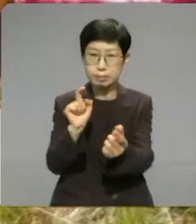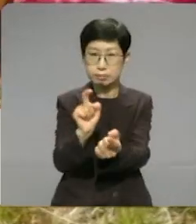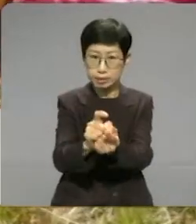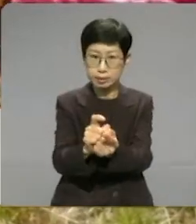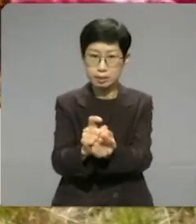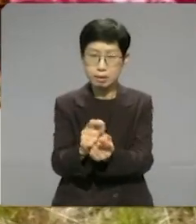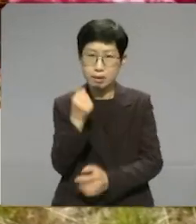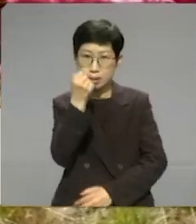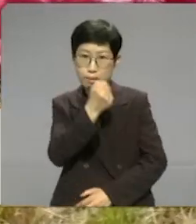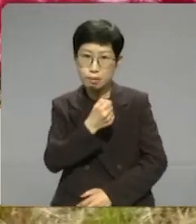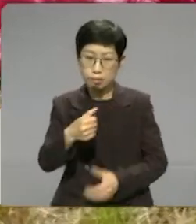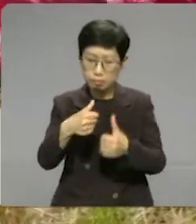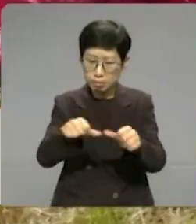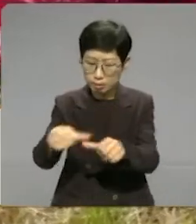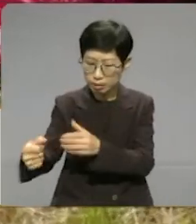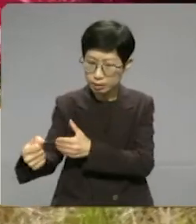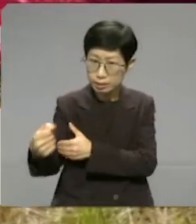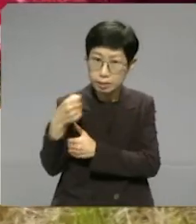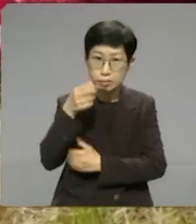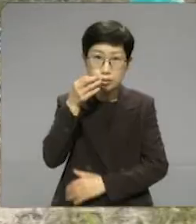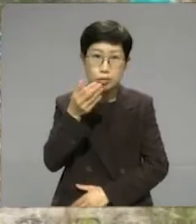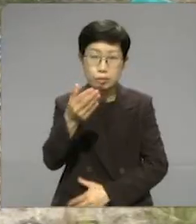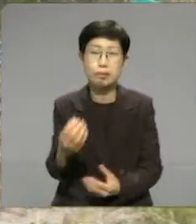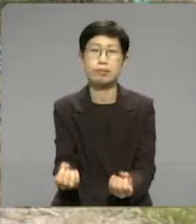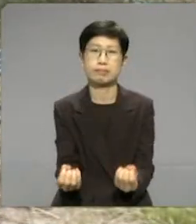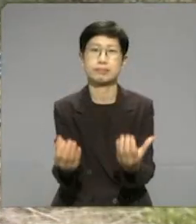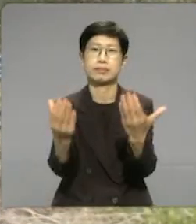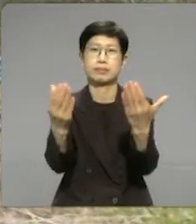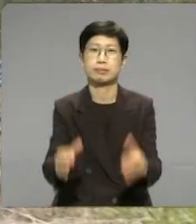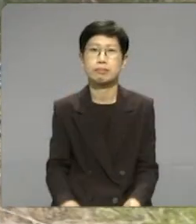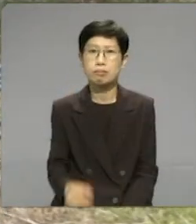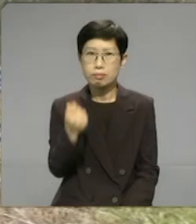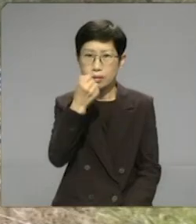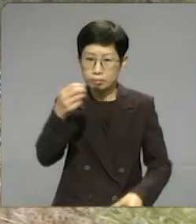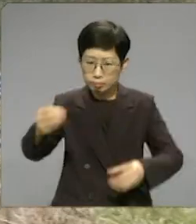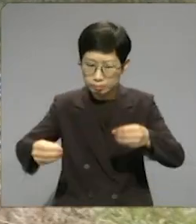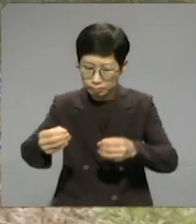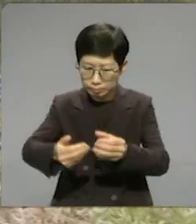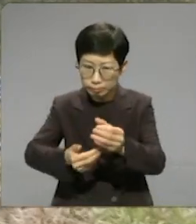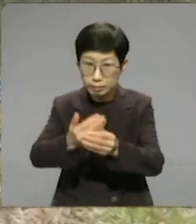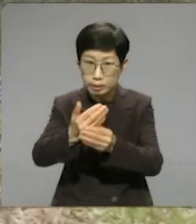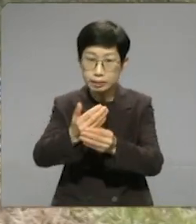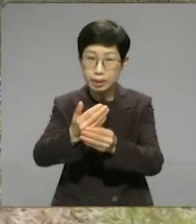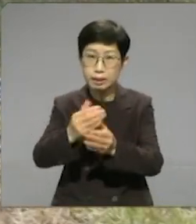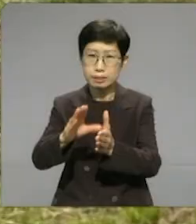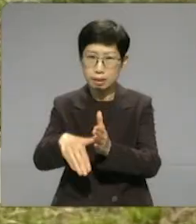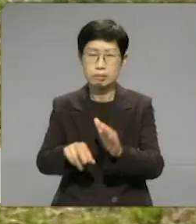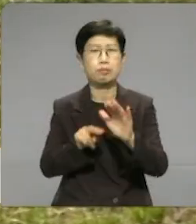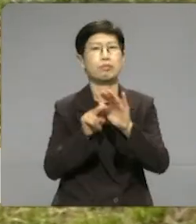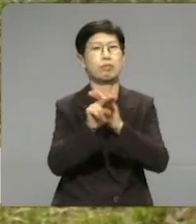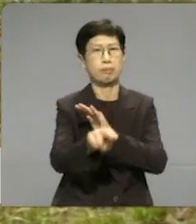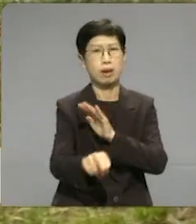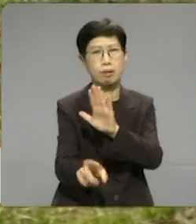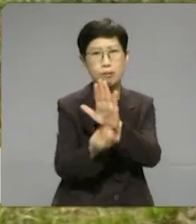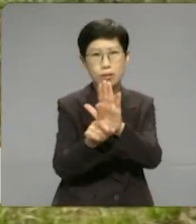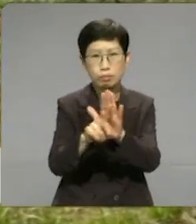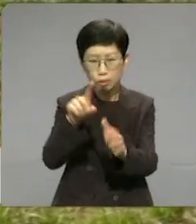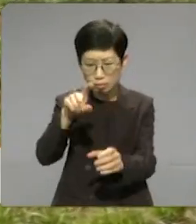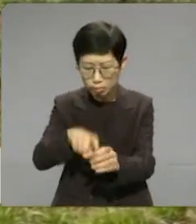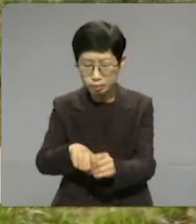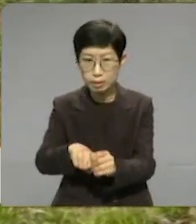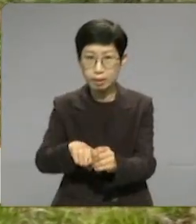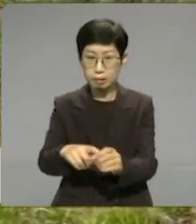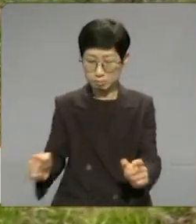흑곰의 파괴력을 보여주는 행사가 열렸습니다 곰과 대치하는 상황을 피하길 장려하고자 캠핑장에서 곰과